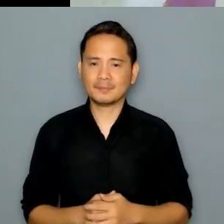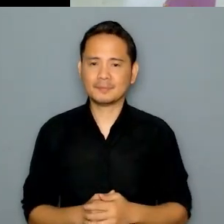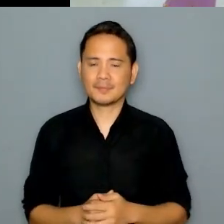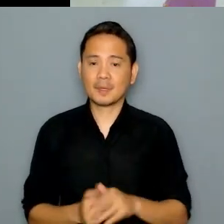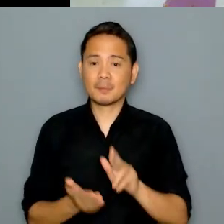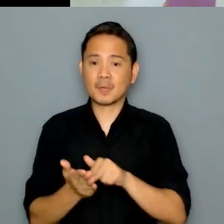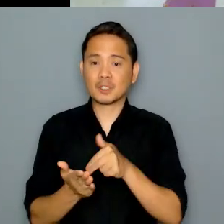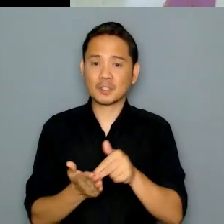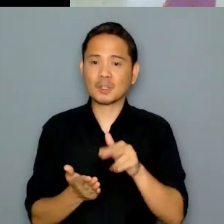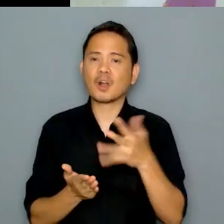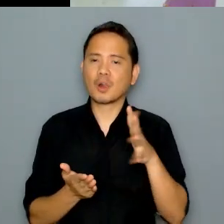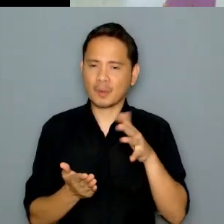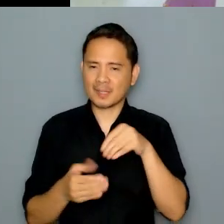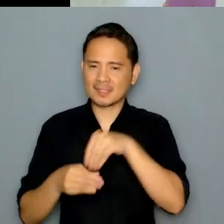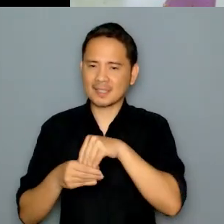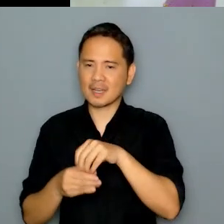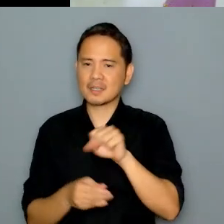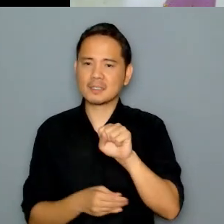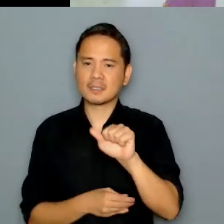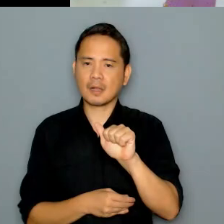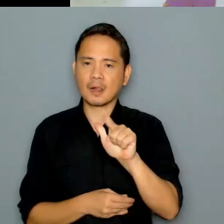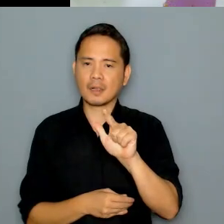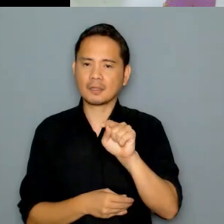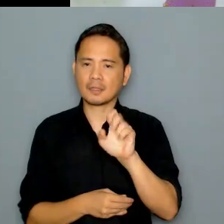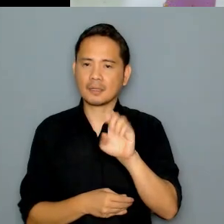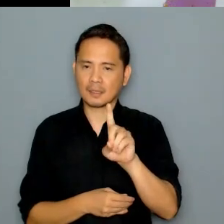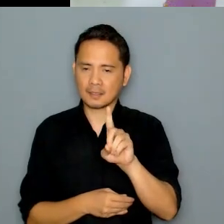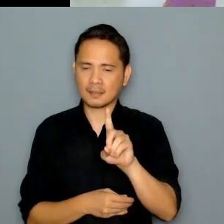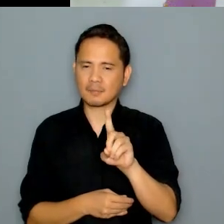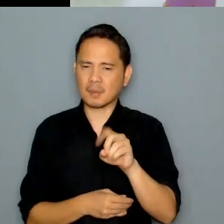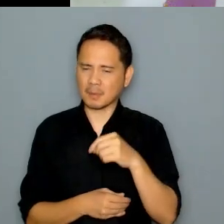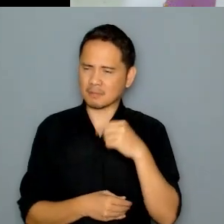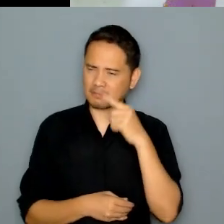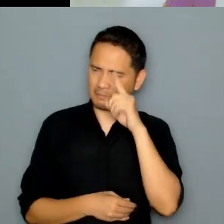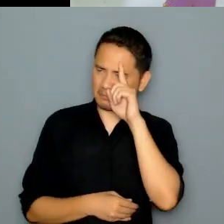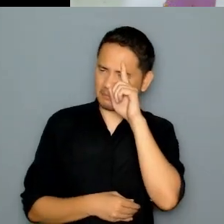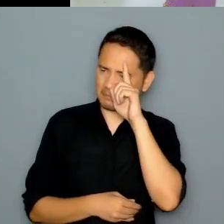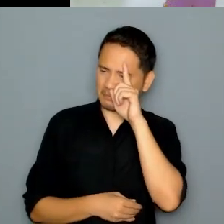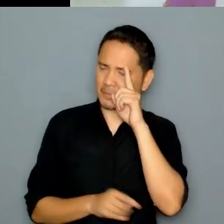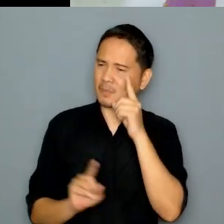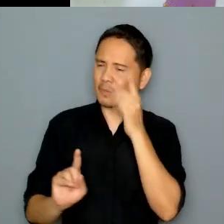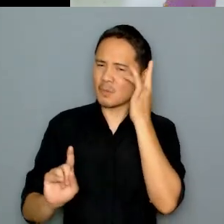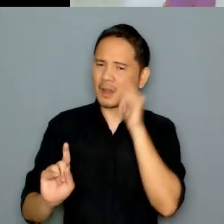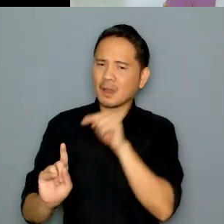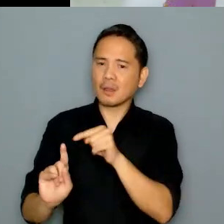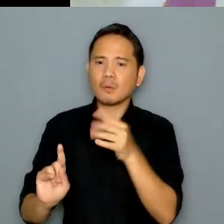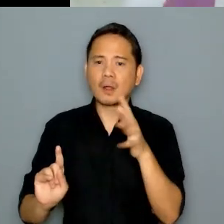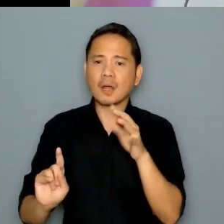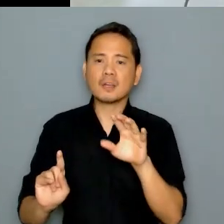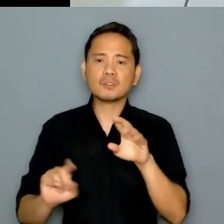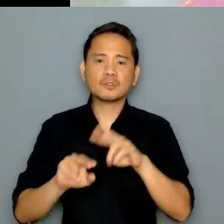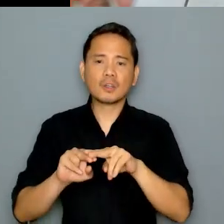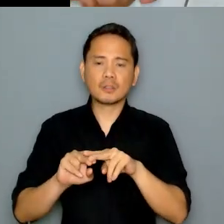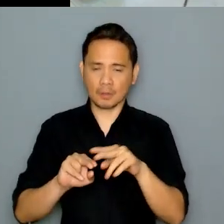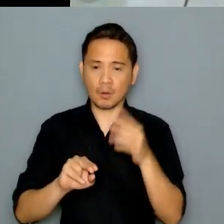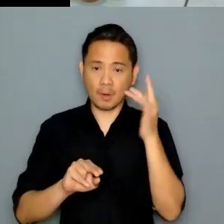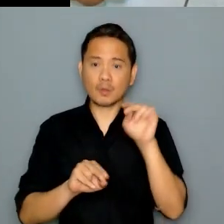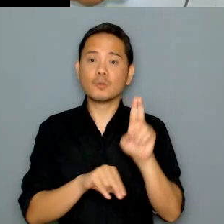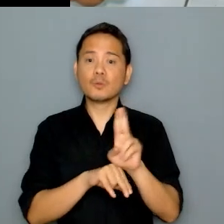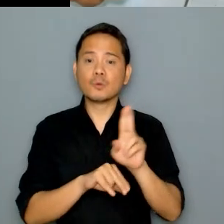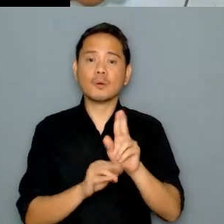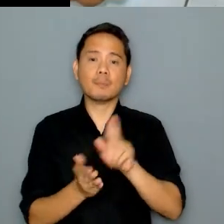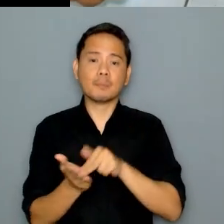na ginamit is salted butter. Baka nagtataka din kayo bakit walang salt ang nilagay. Kasi po, salted butter yung